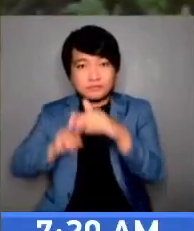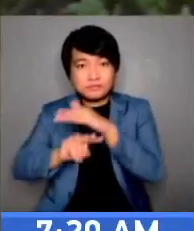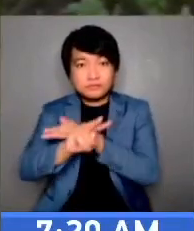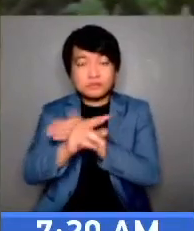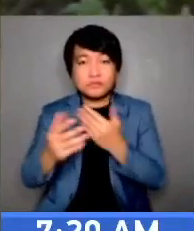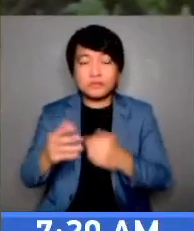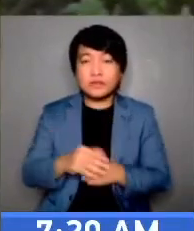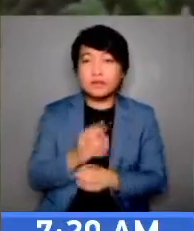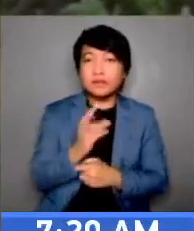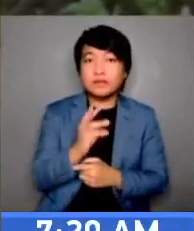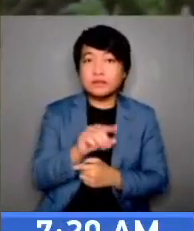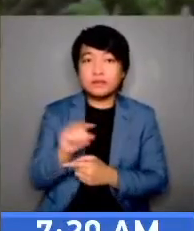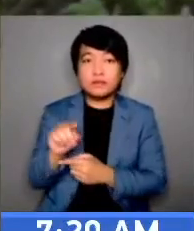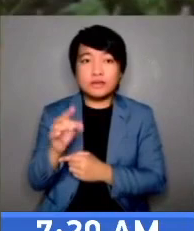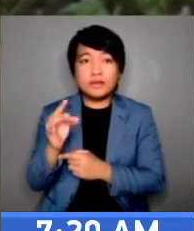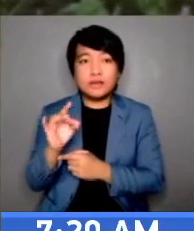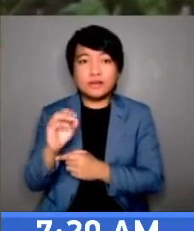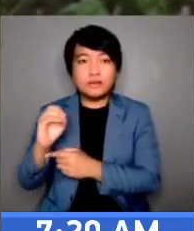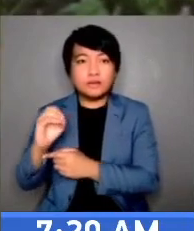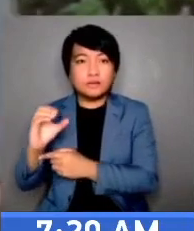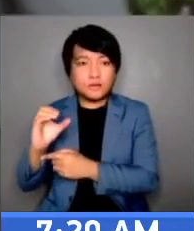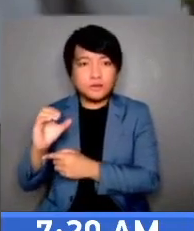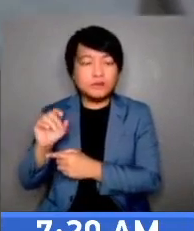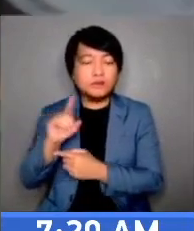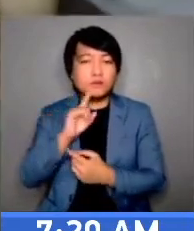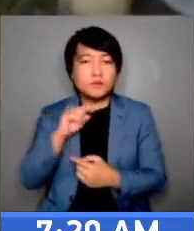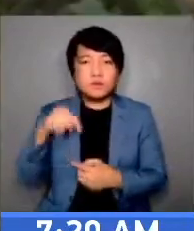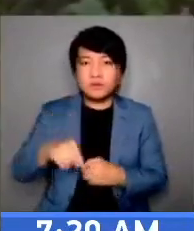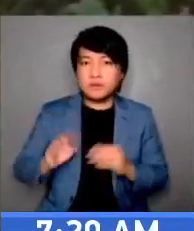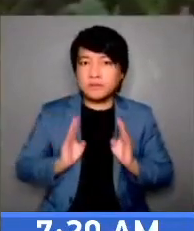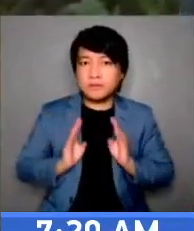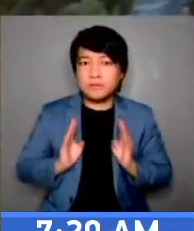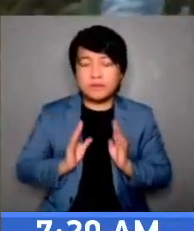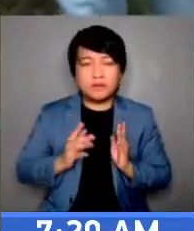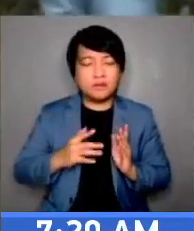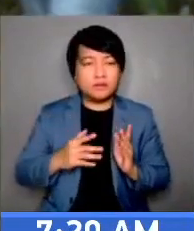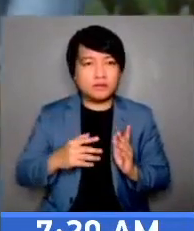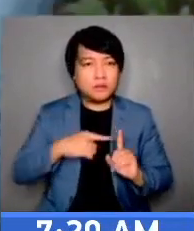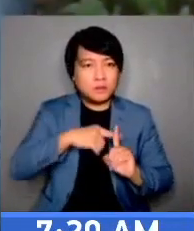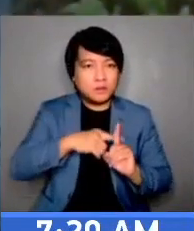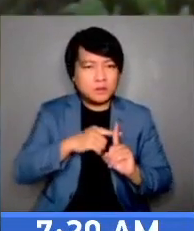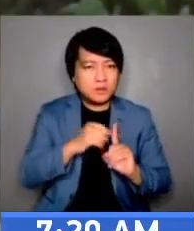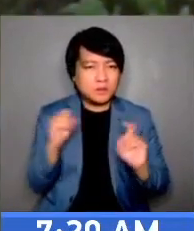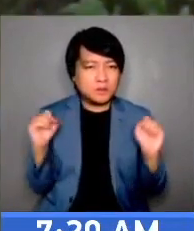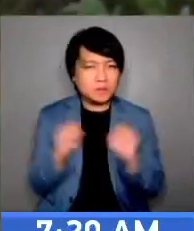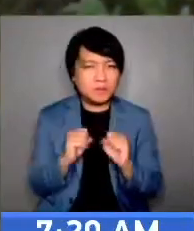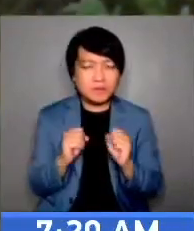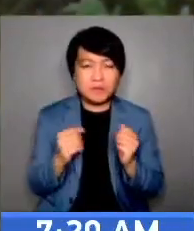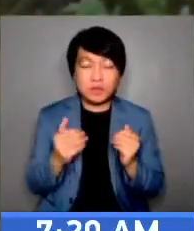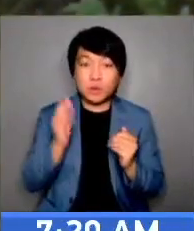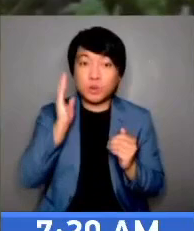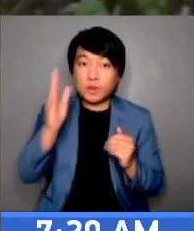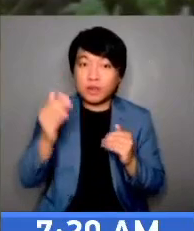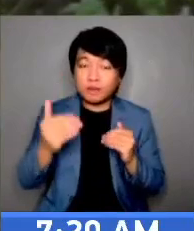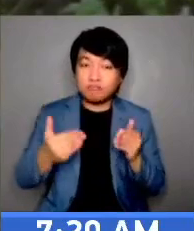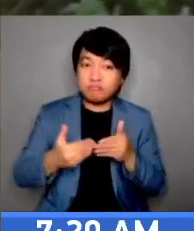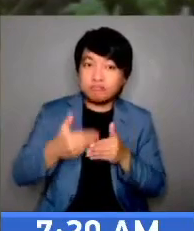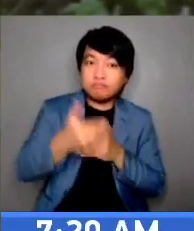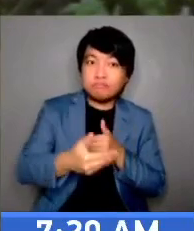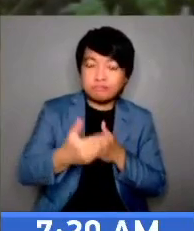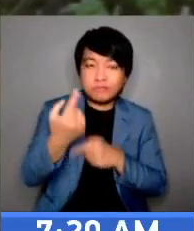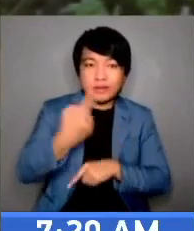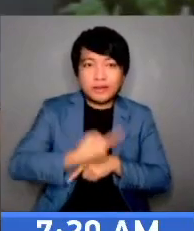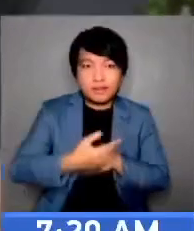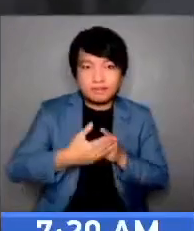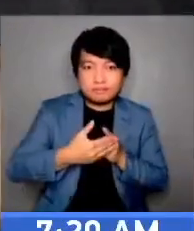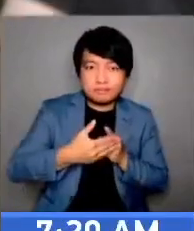cels ang temperatura sa lungsod ng bagio at expected pa na sa mga susunod na araw ay mas lalamig pa yyung klima samantala Ivan